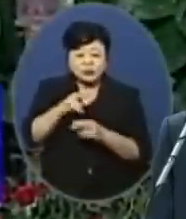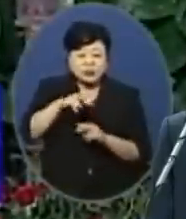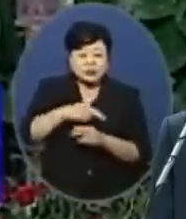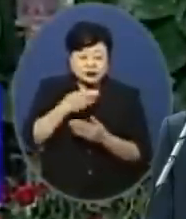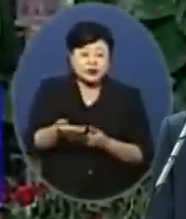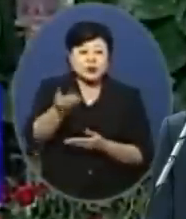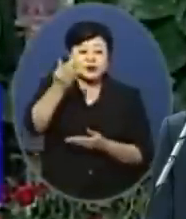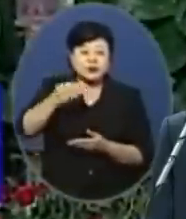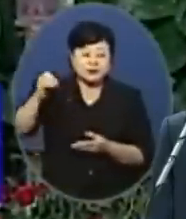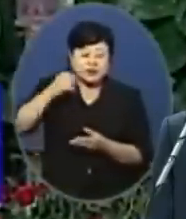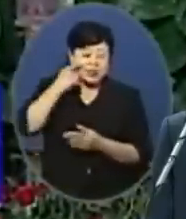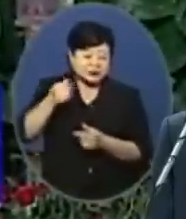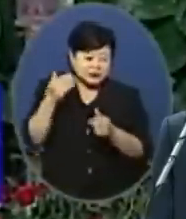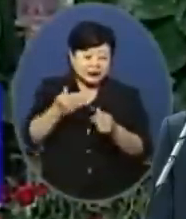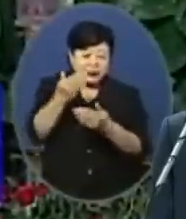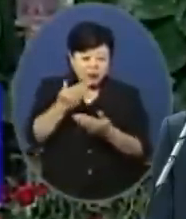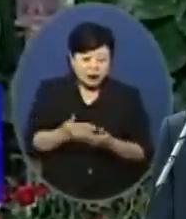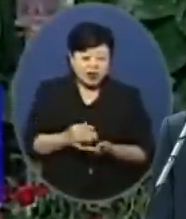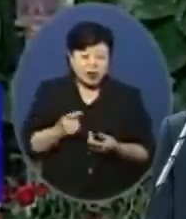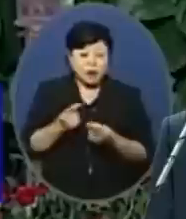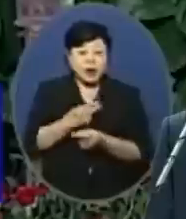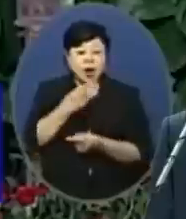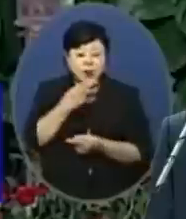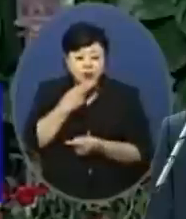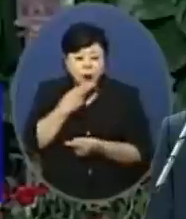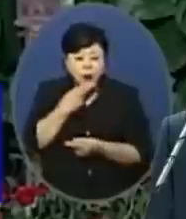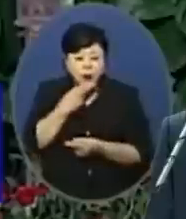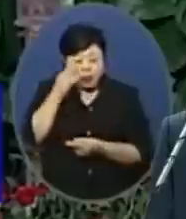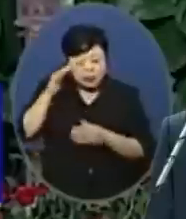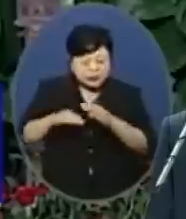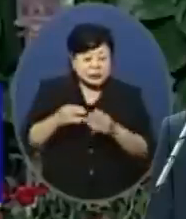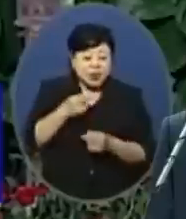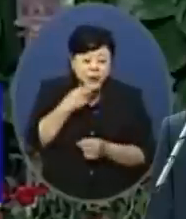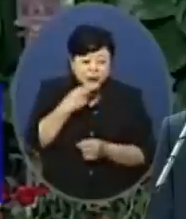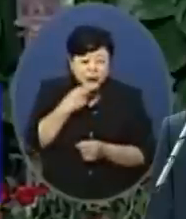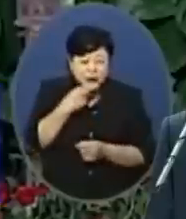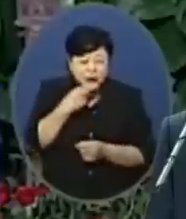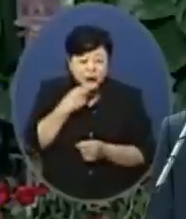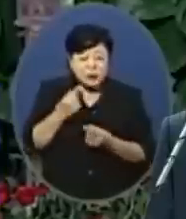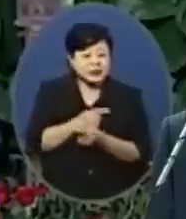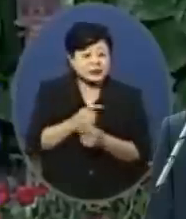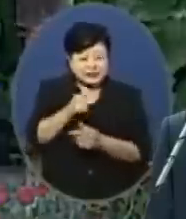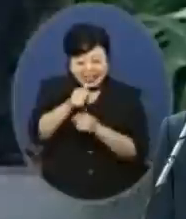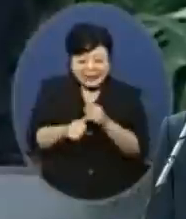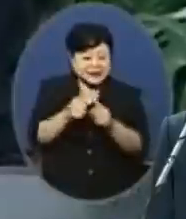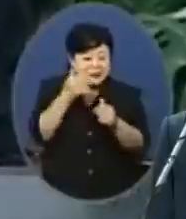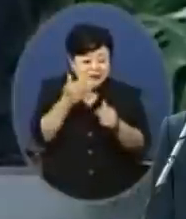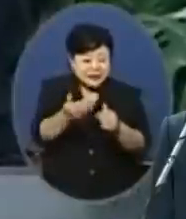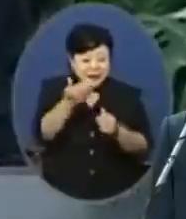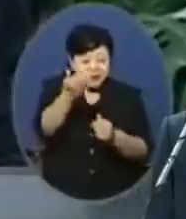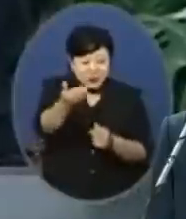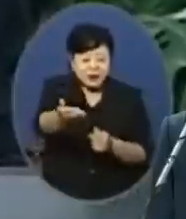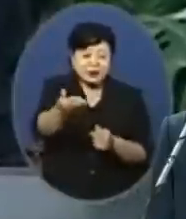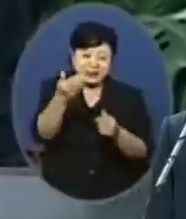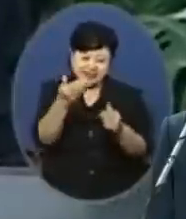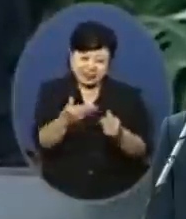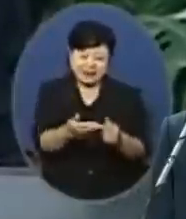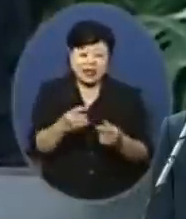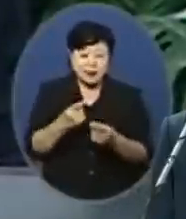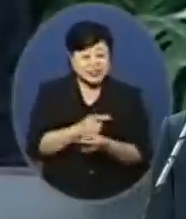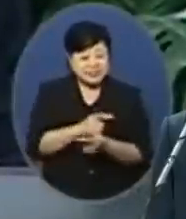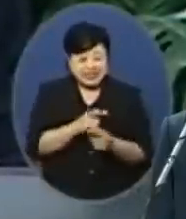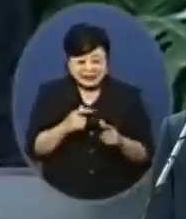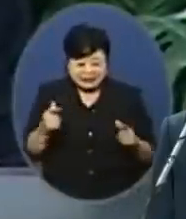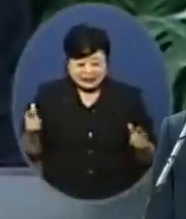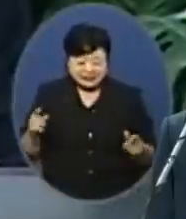빛들의 아버지께로부터 내려오나니 그는 변함도 없으시고 변하는 그림자도 없으시니라. 변치 않는 하나님께서 여러분에게 변치